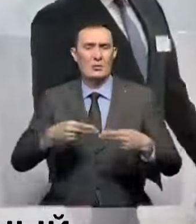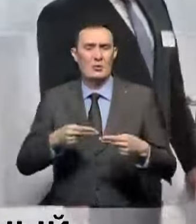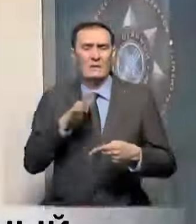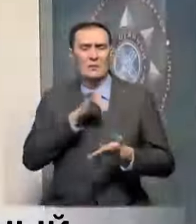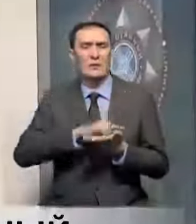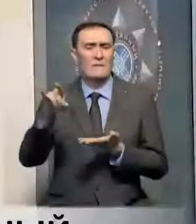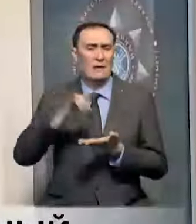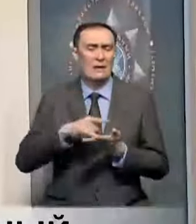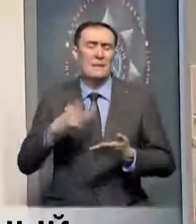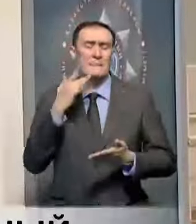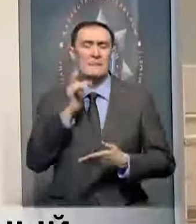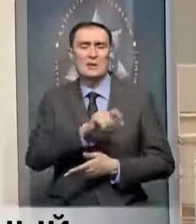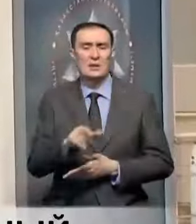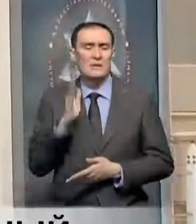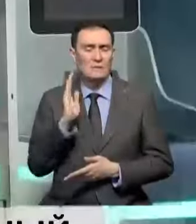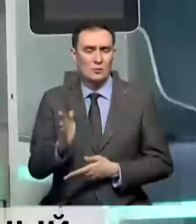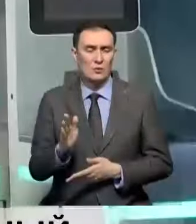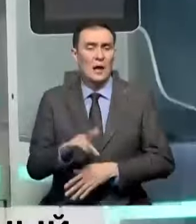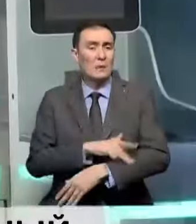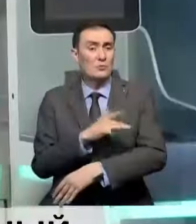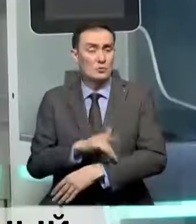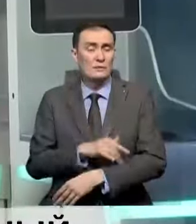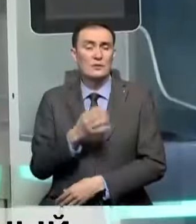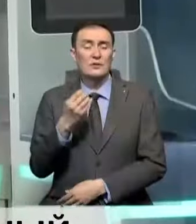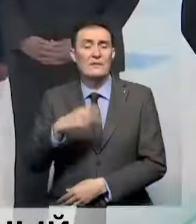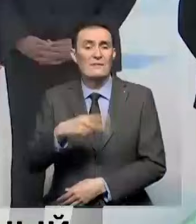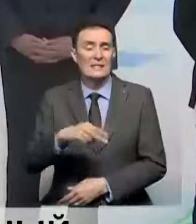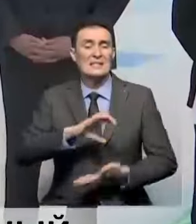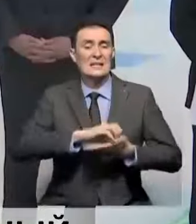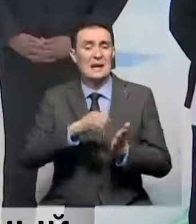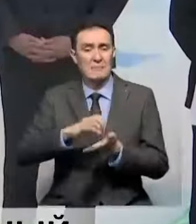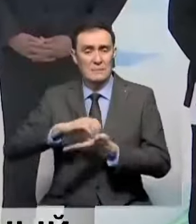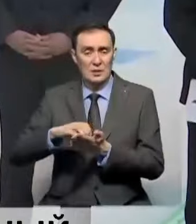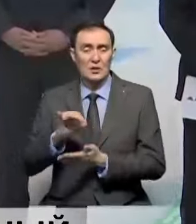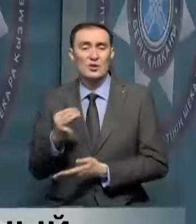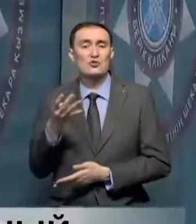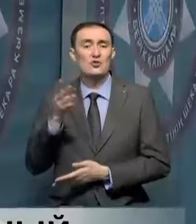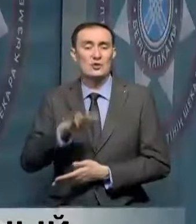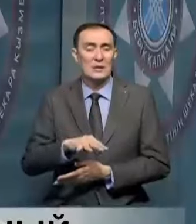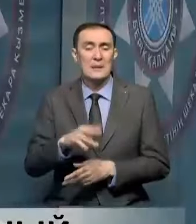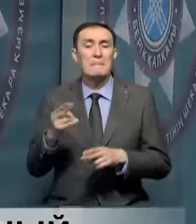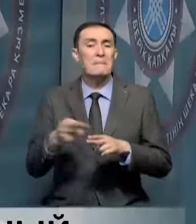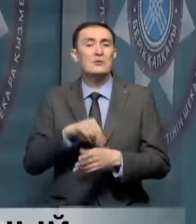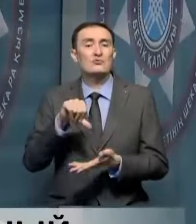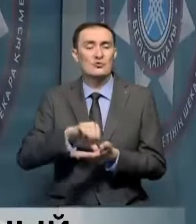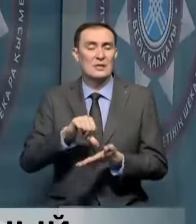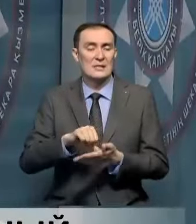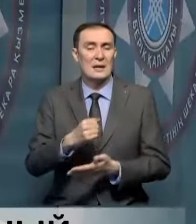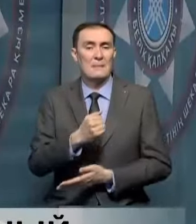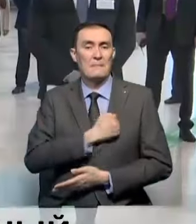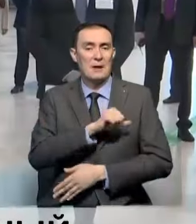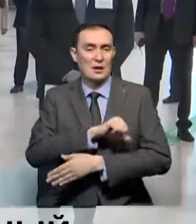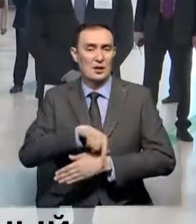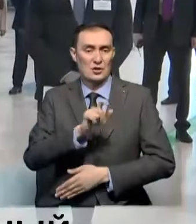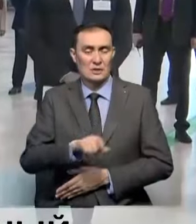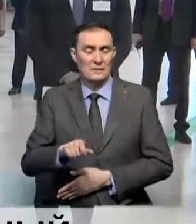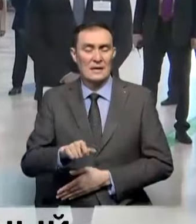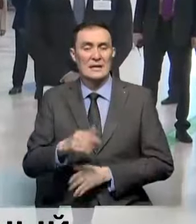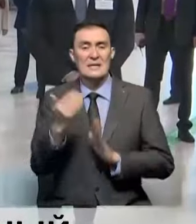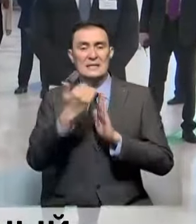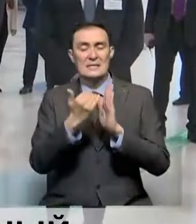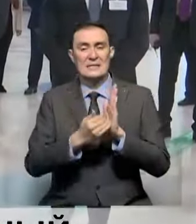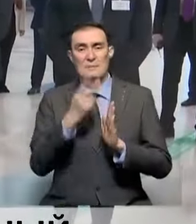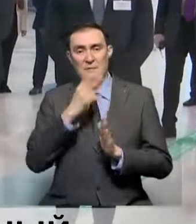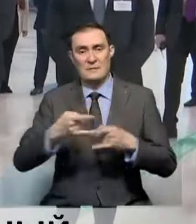в зоне вылета пассажиров будут обслуживать 20 кабин и ещё четыре умные без участия Пограничников это когда система